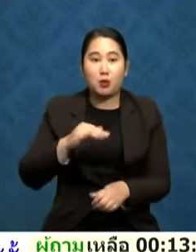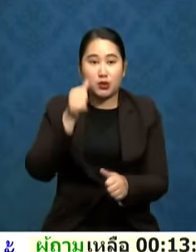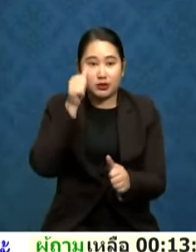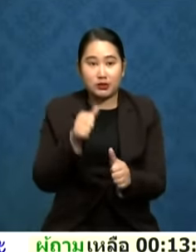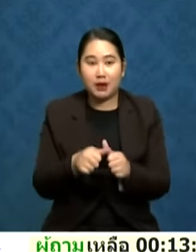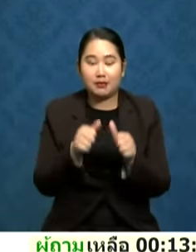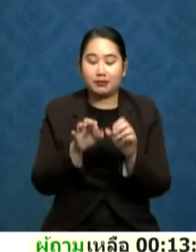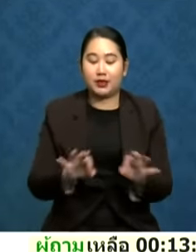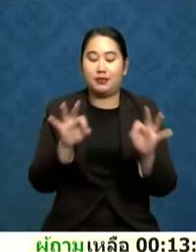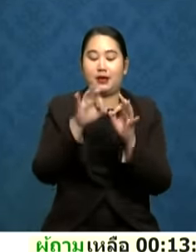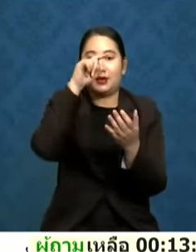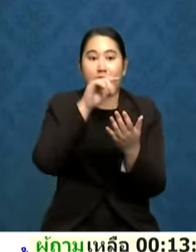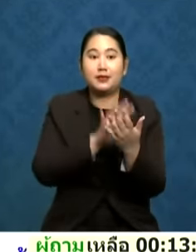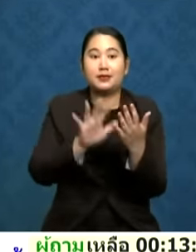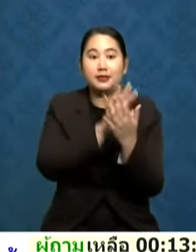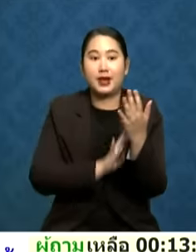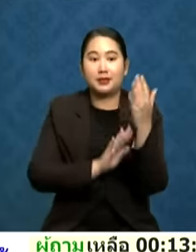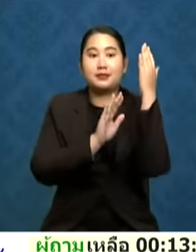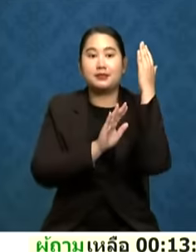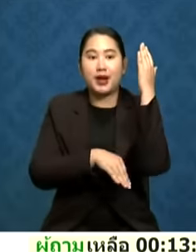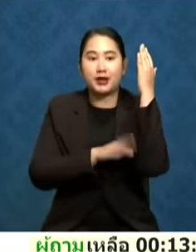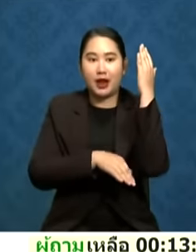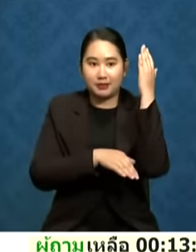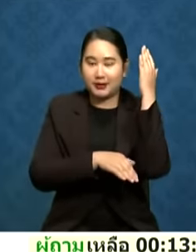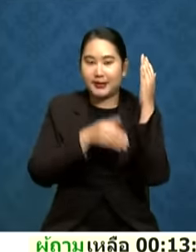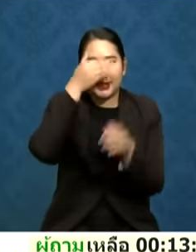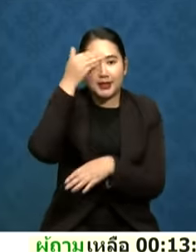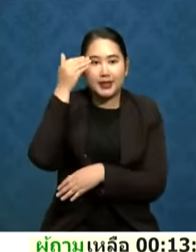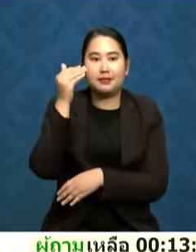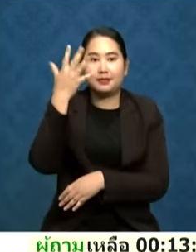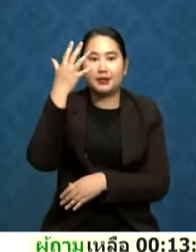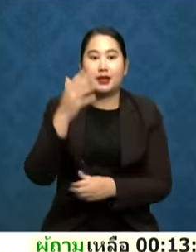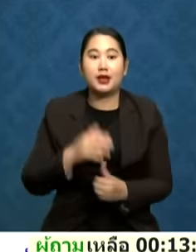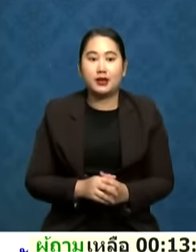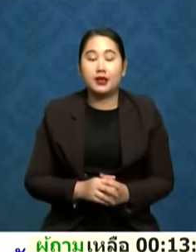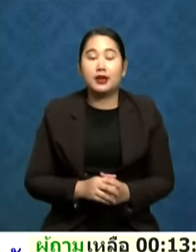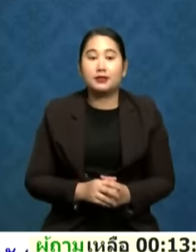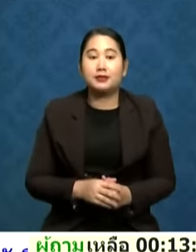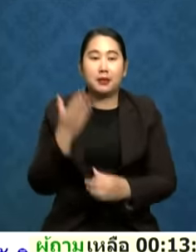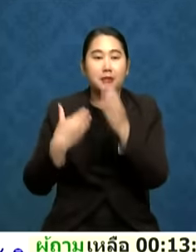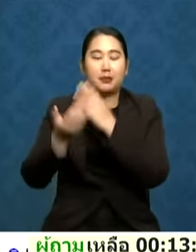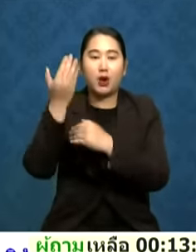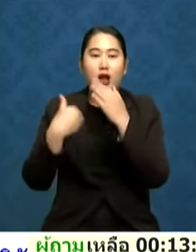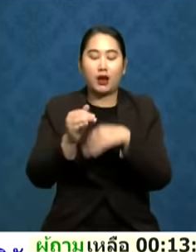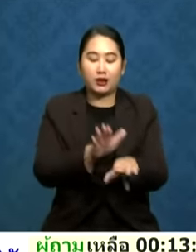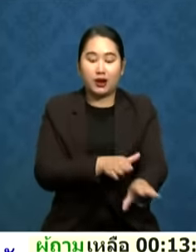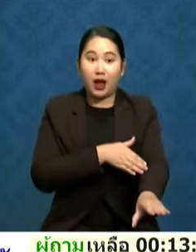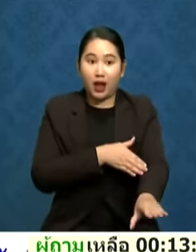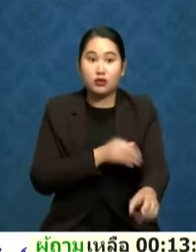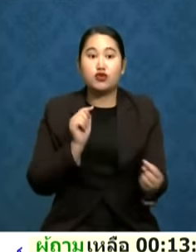เป็ประวติศาสตาแพร้